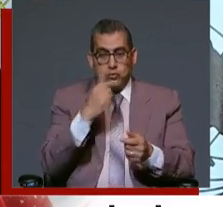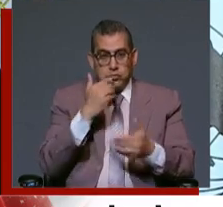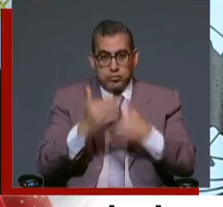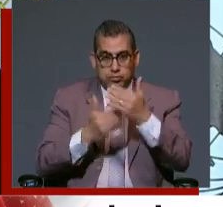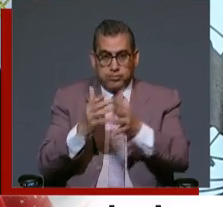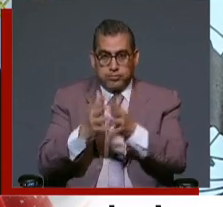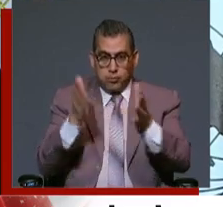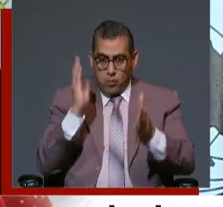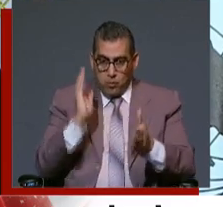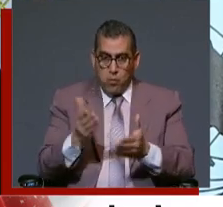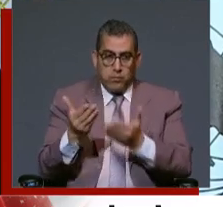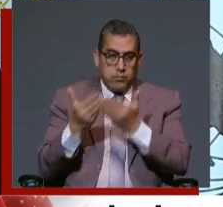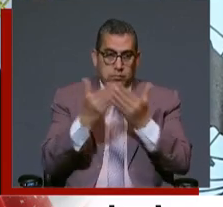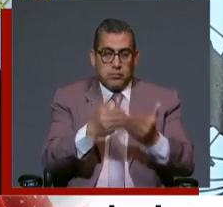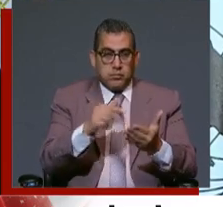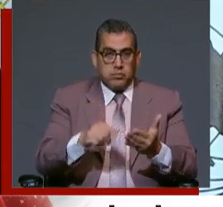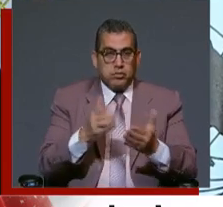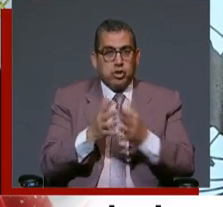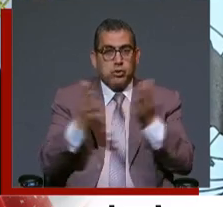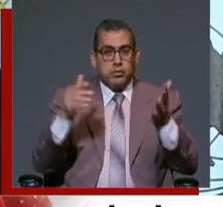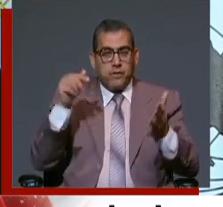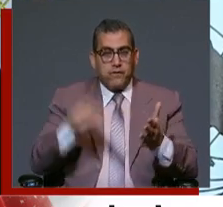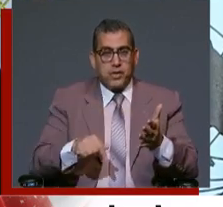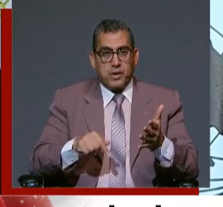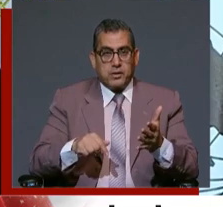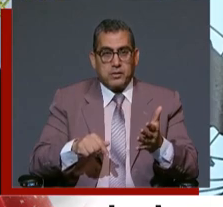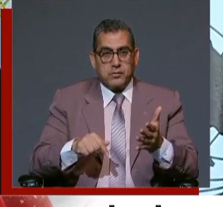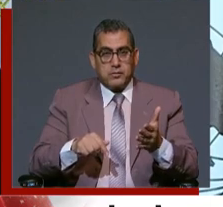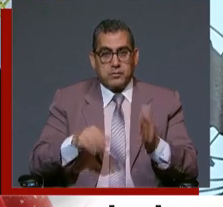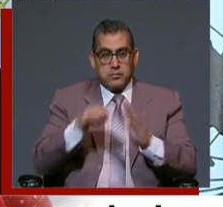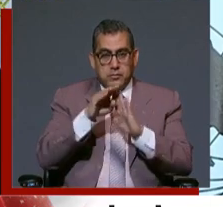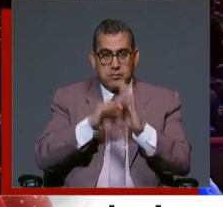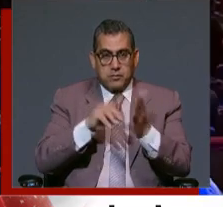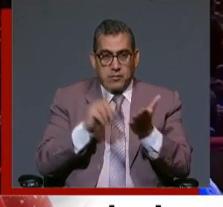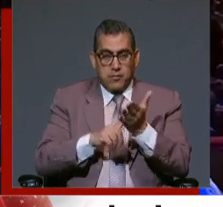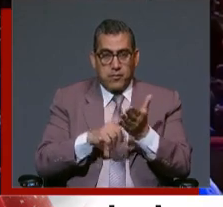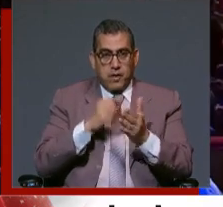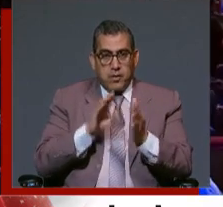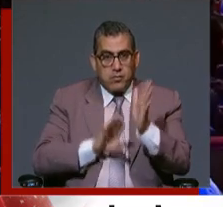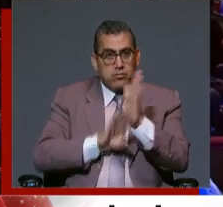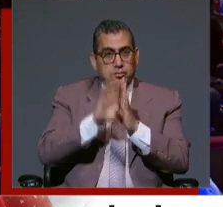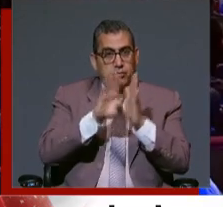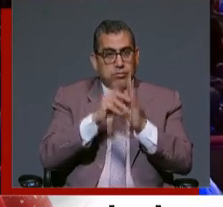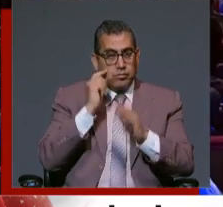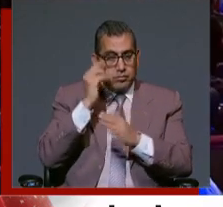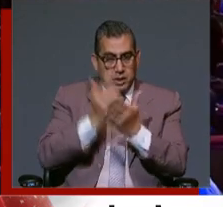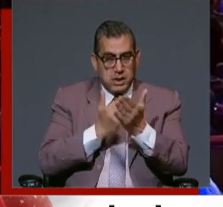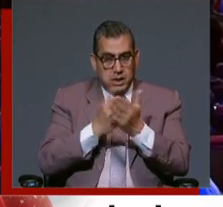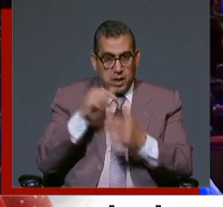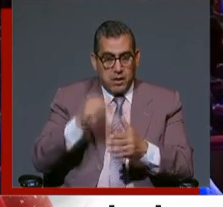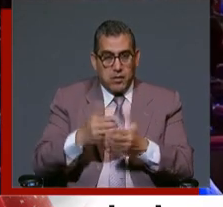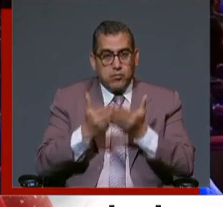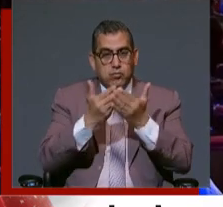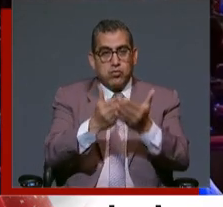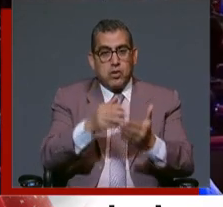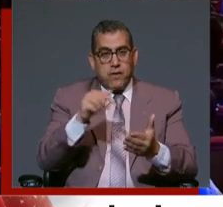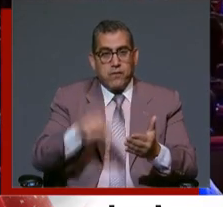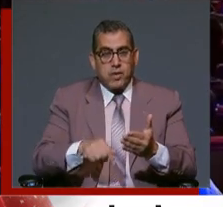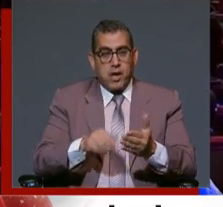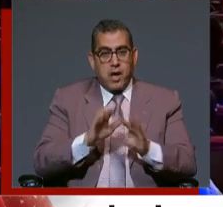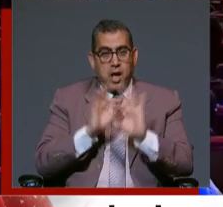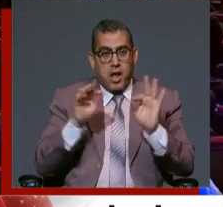يمكن أن تقدم إسهاما كبيرا في هذا النهضة الاقتصادية بتقديم